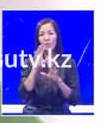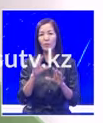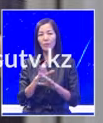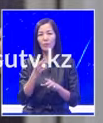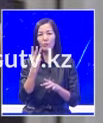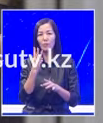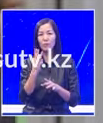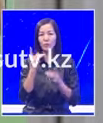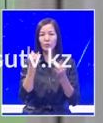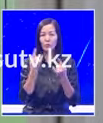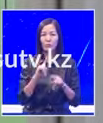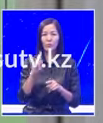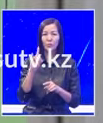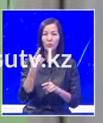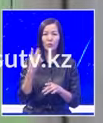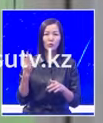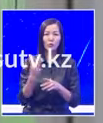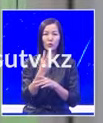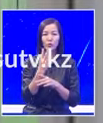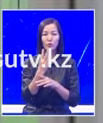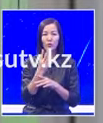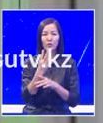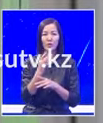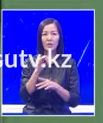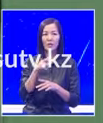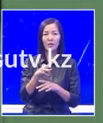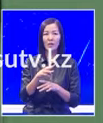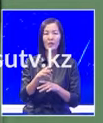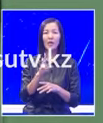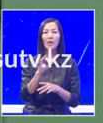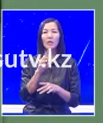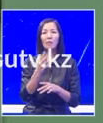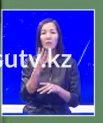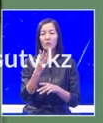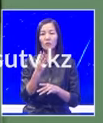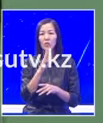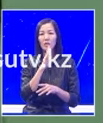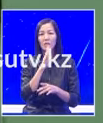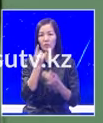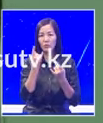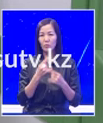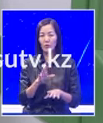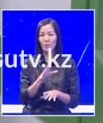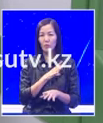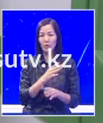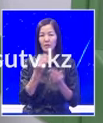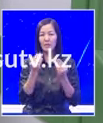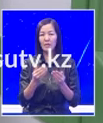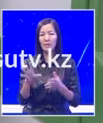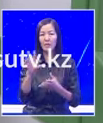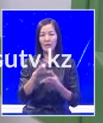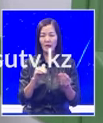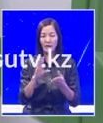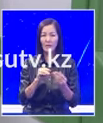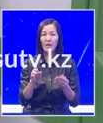өмірге келуі соңғы 5 жылда үшінші рет. Былтыр кербұлақтық көппалалы ана үш қызғалдақты дүниеге әкелген. Биыл сол ізді